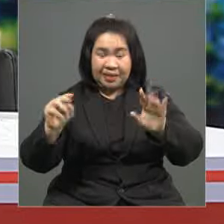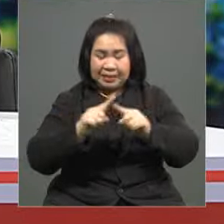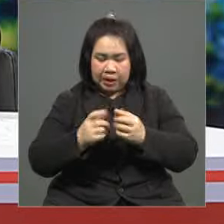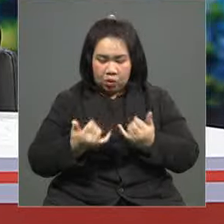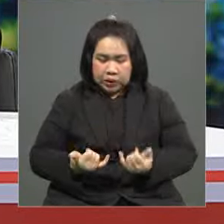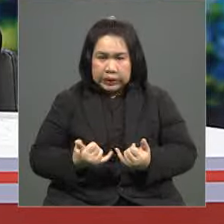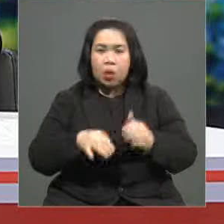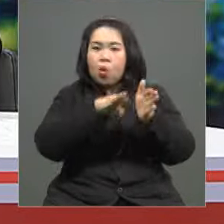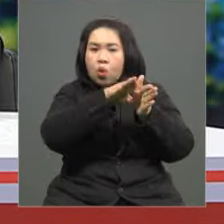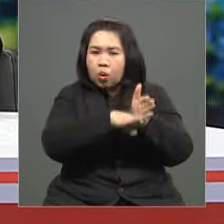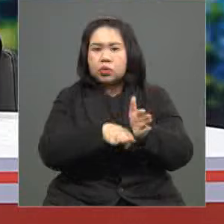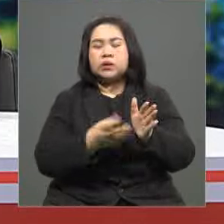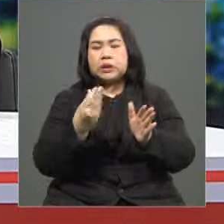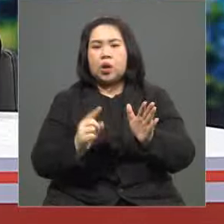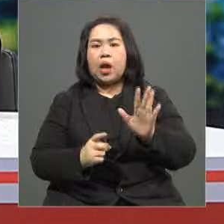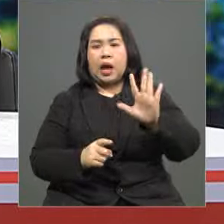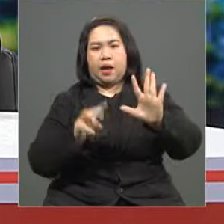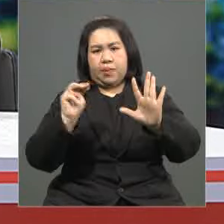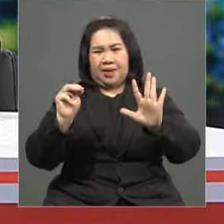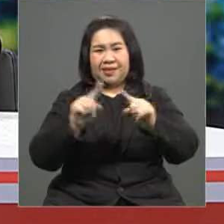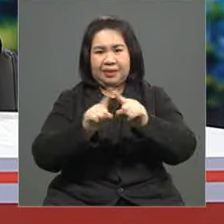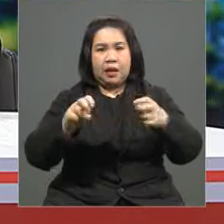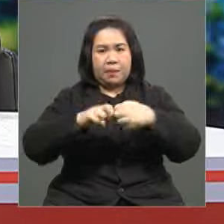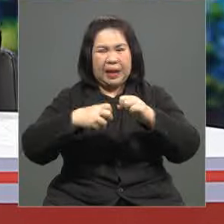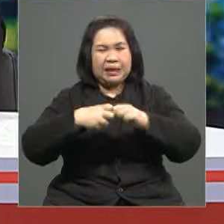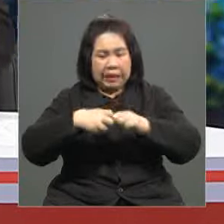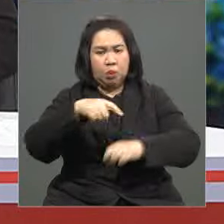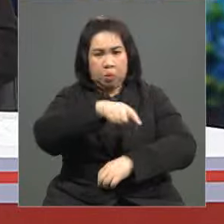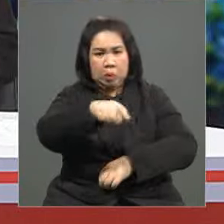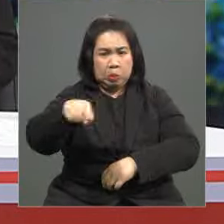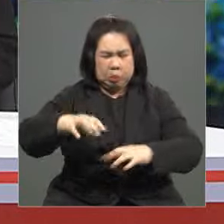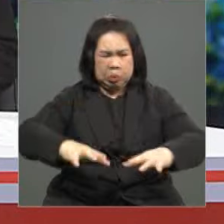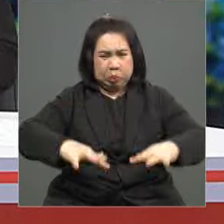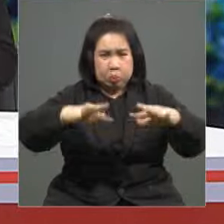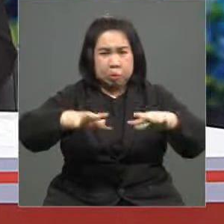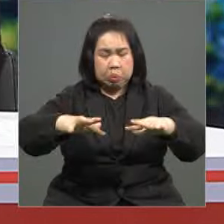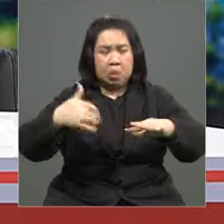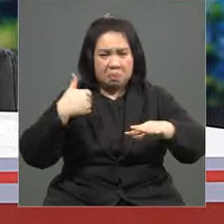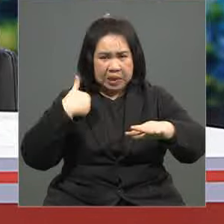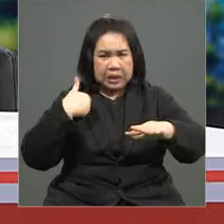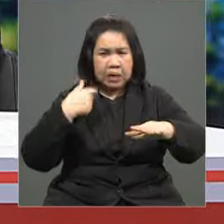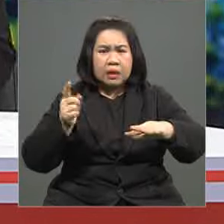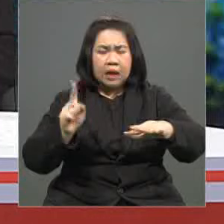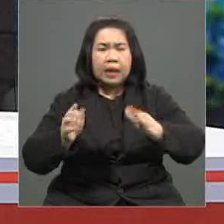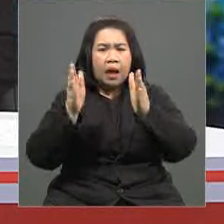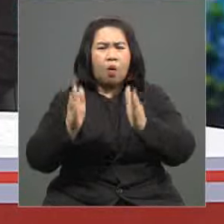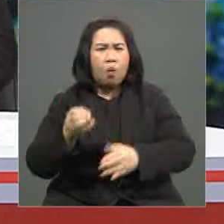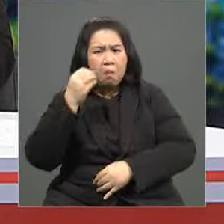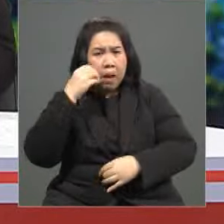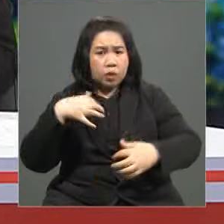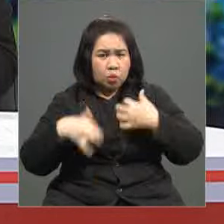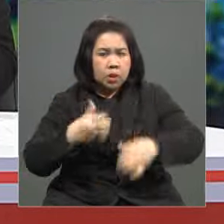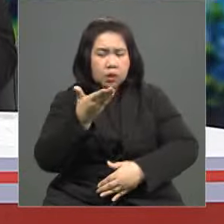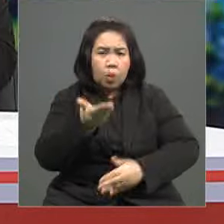เมตแต่ว่าสถานการณ์น้ำในหลายพื้นที่ยังคงอยู่ในขั้นวิกฤตค่ะอย่างผู้ประสบภัยนั้นขอเรือเข้าไปช่วยเหลือผู้ป่วย